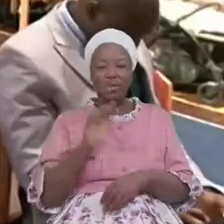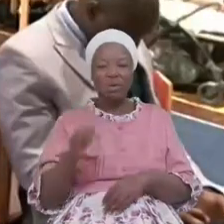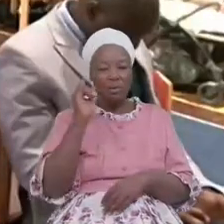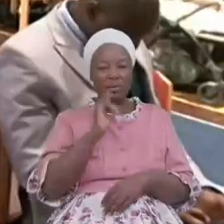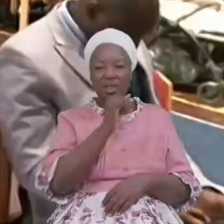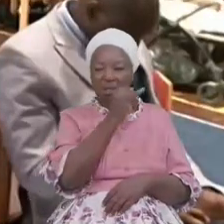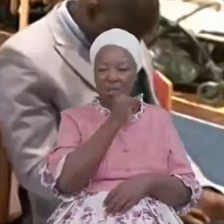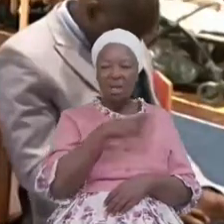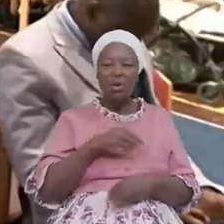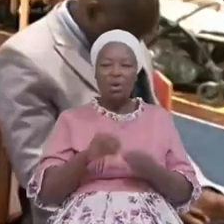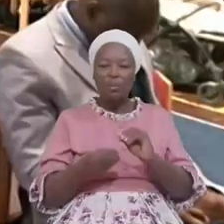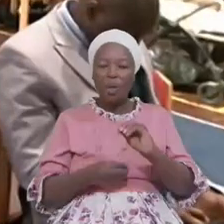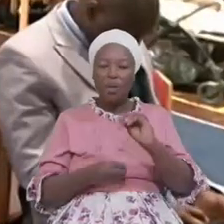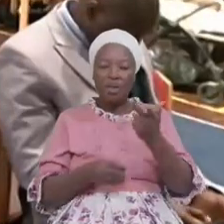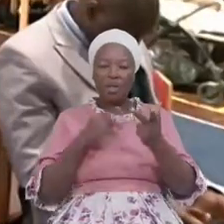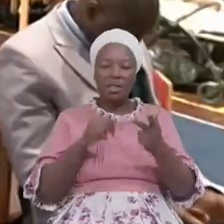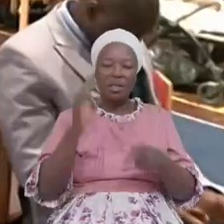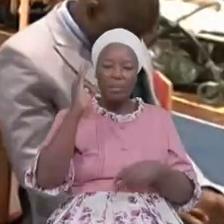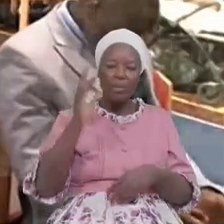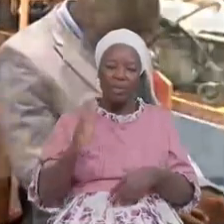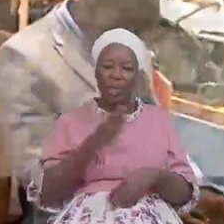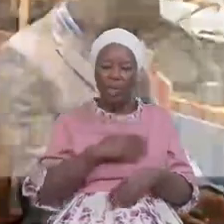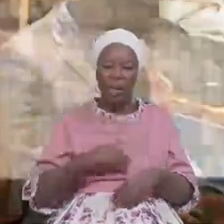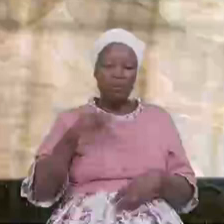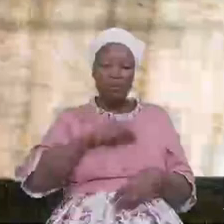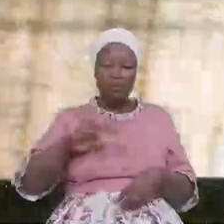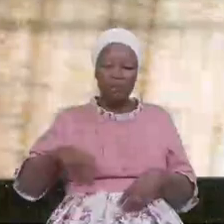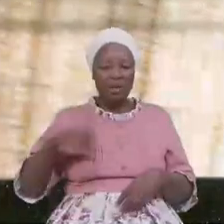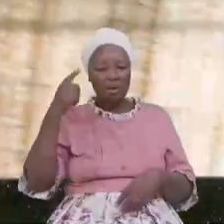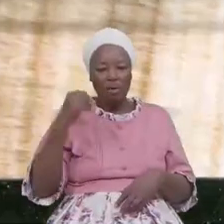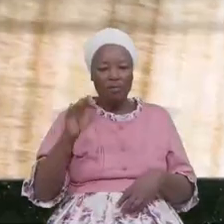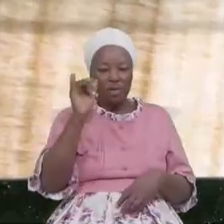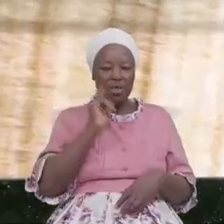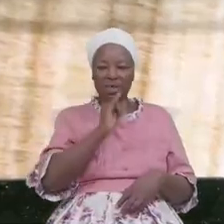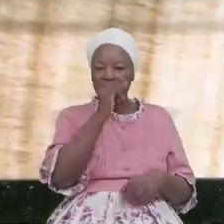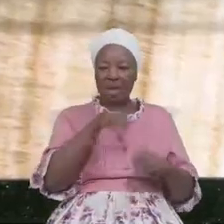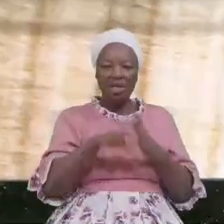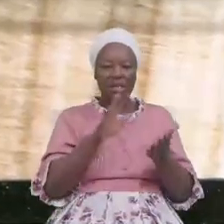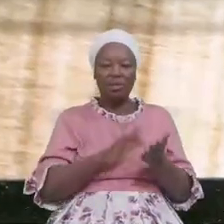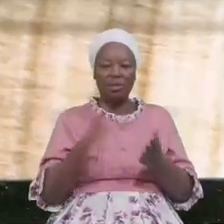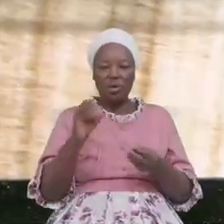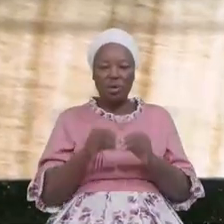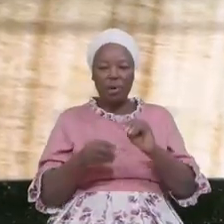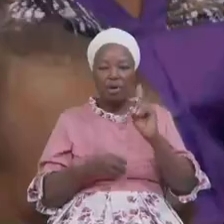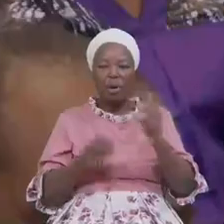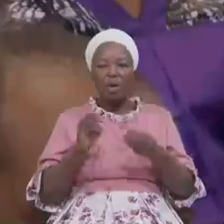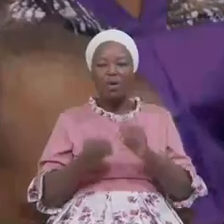d'Israël dans la gloire. Voyons le premier élément. Le premier élément,